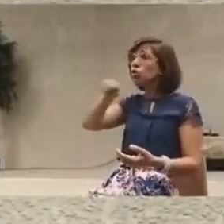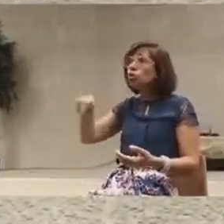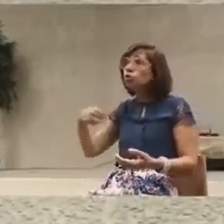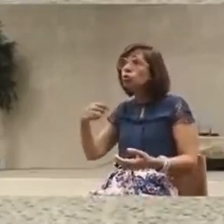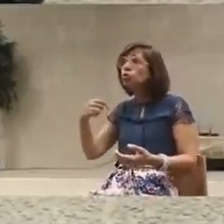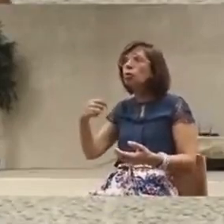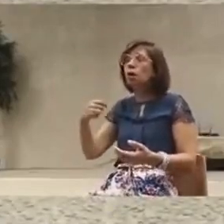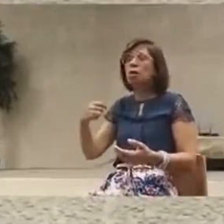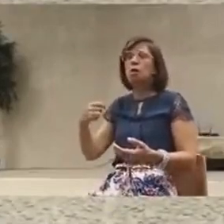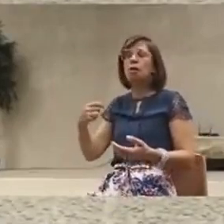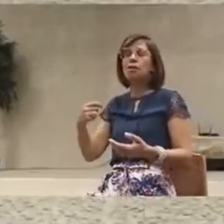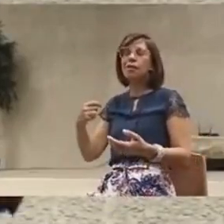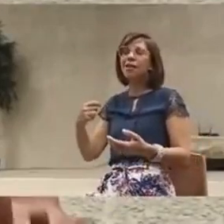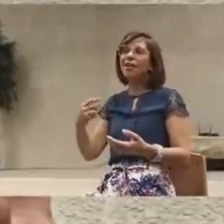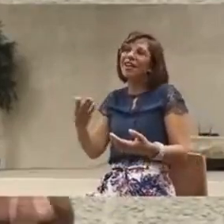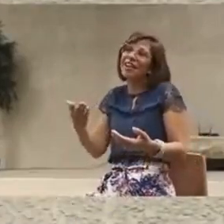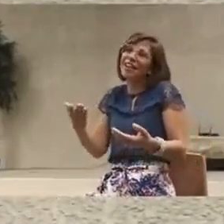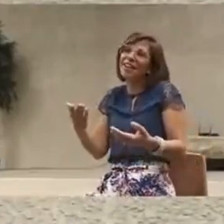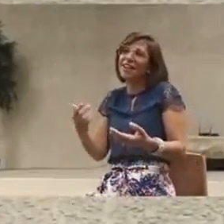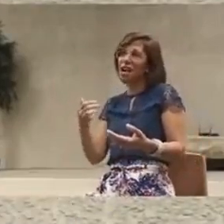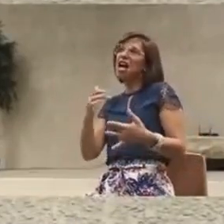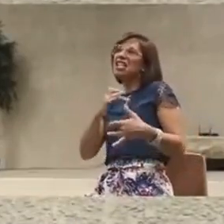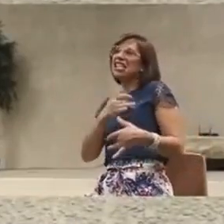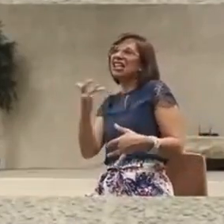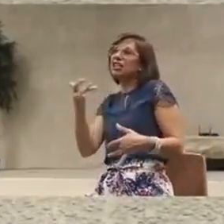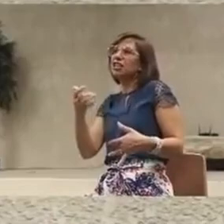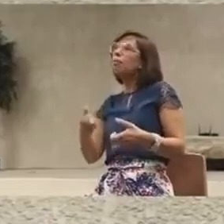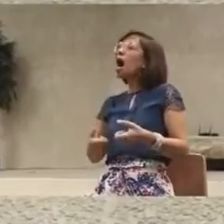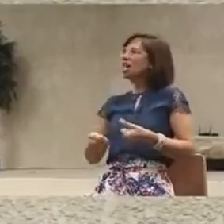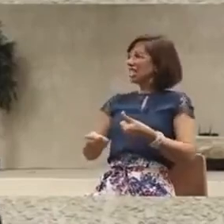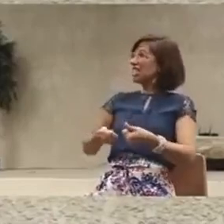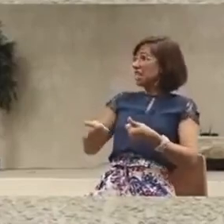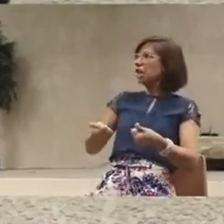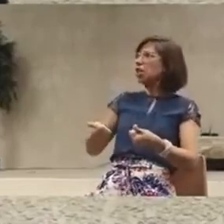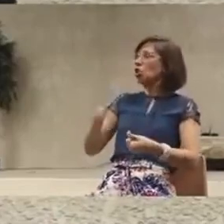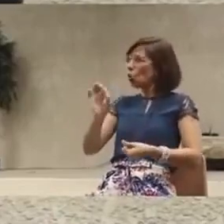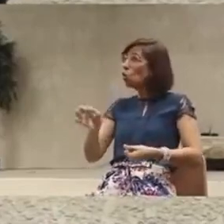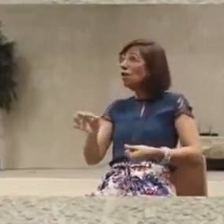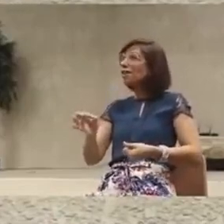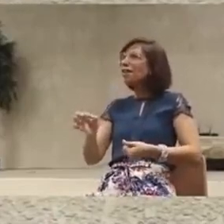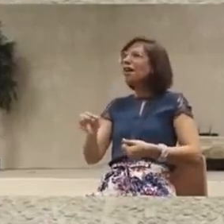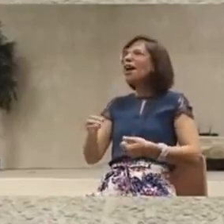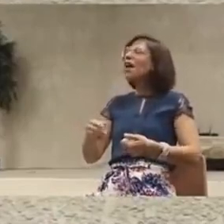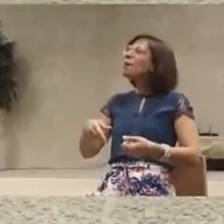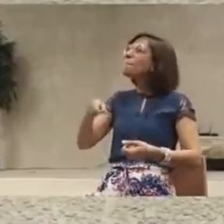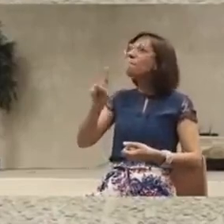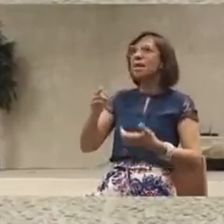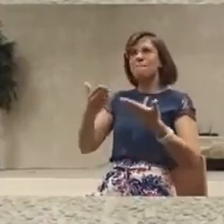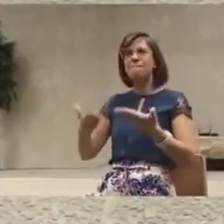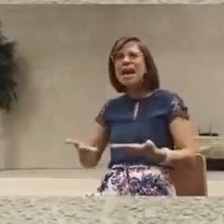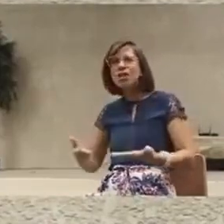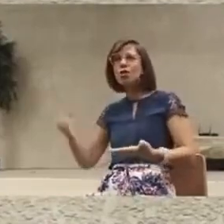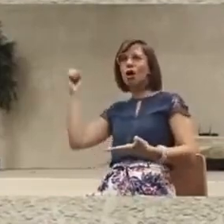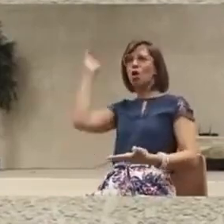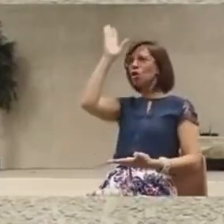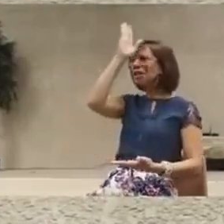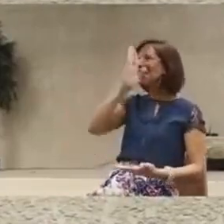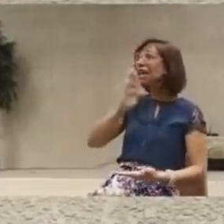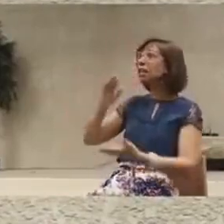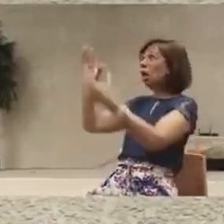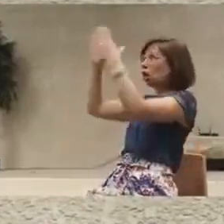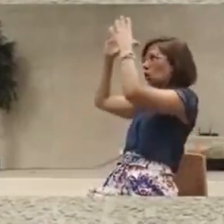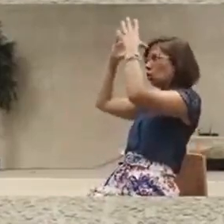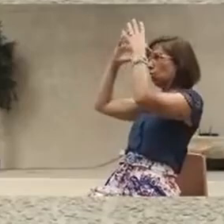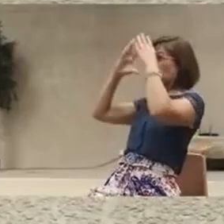le Seigneur, par le Saint-Esprit, nous a régénérés. Il a mis en nous un esprit nouveau et cette capacité d'être